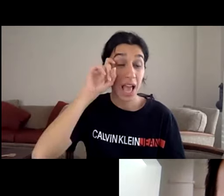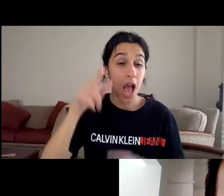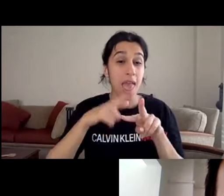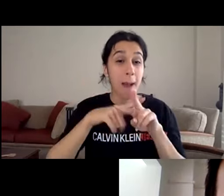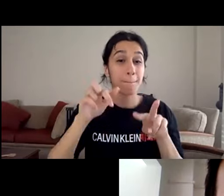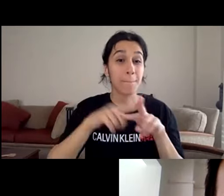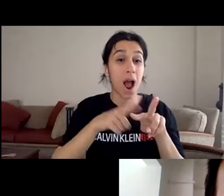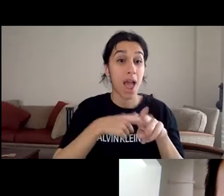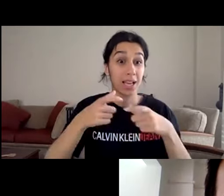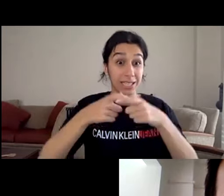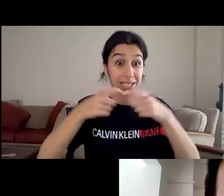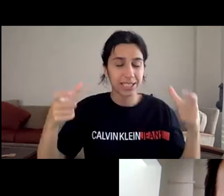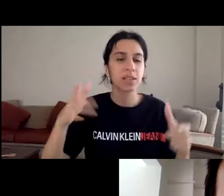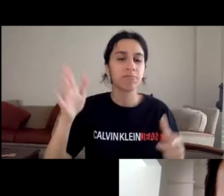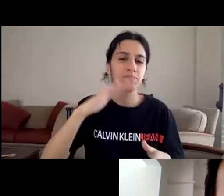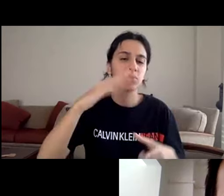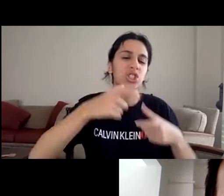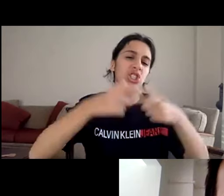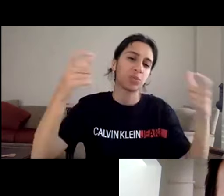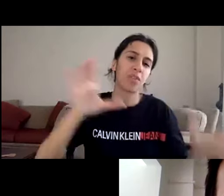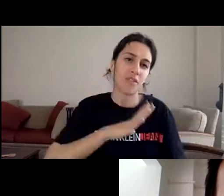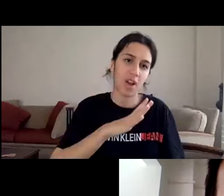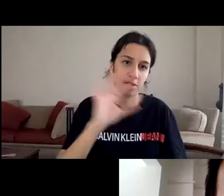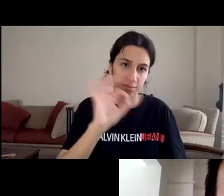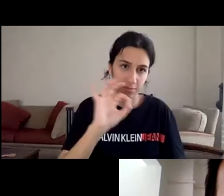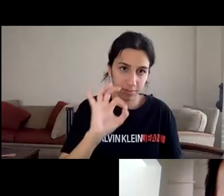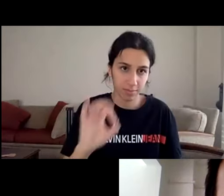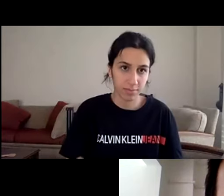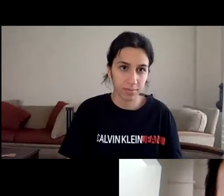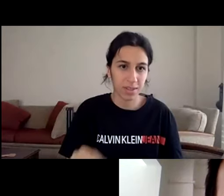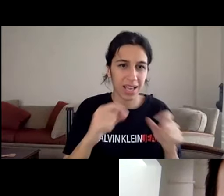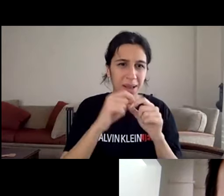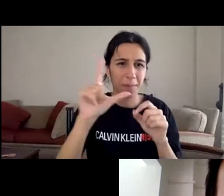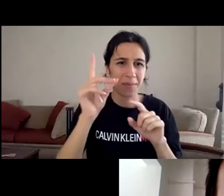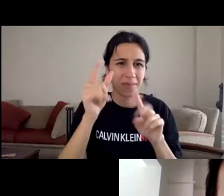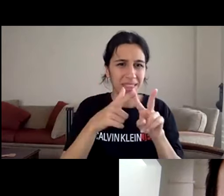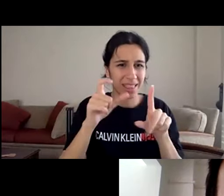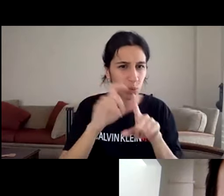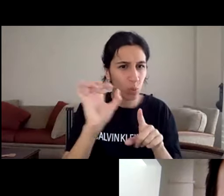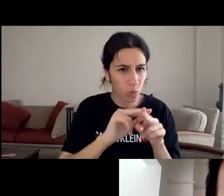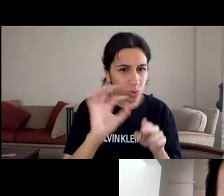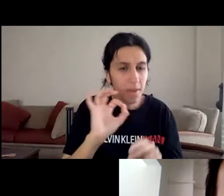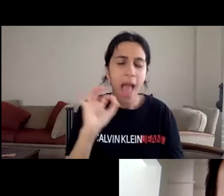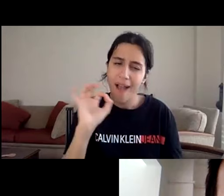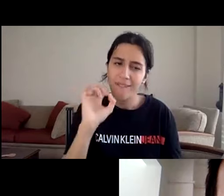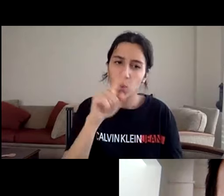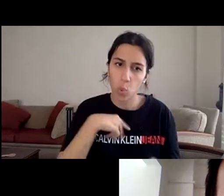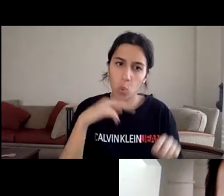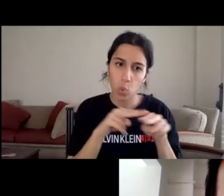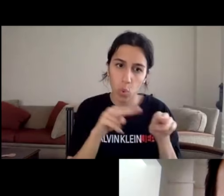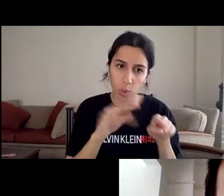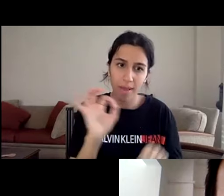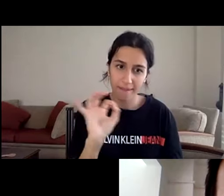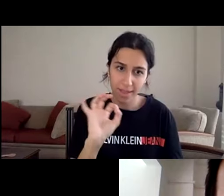gelecek. Ama Blind Square kullanıyorsunuz galiba değil mi bir de? Blind Square da kullanıyorum. Evet, onu da kullanıyorum. Hepsini